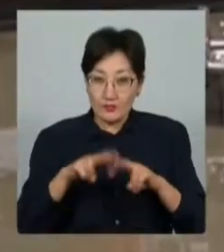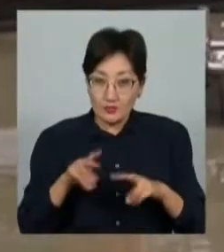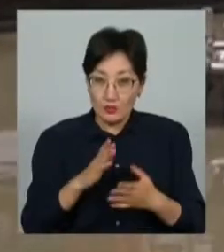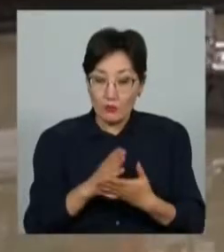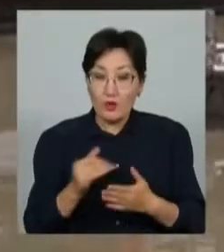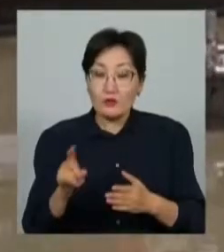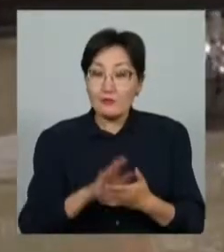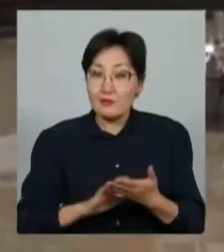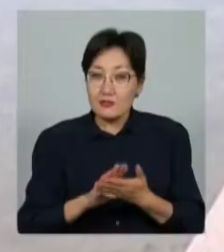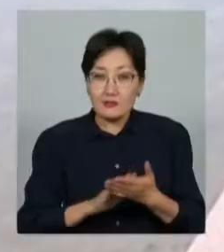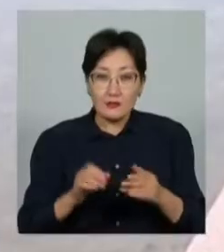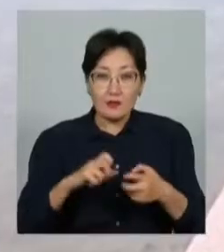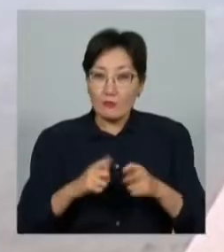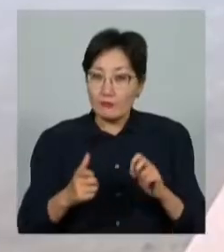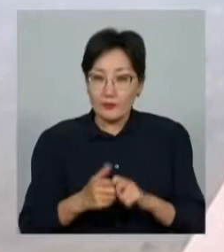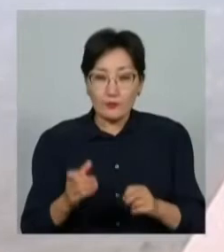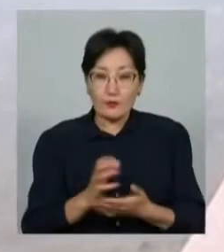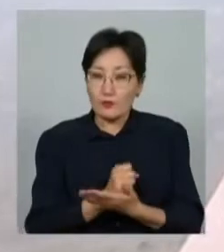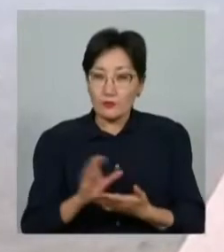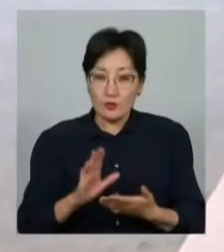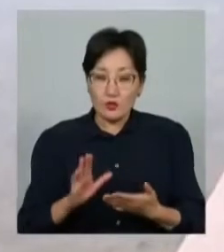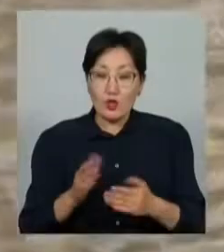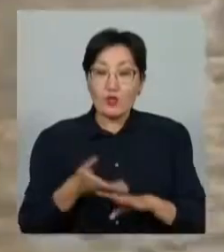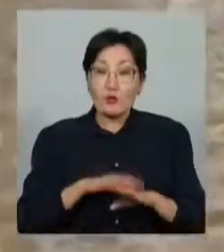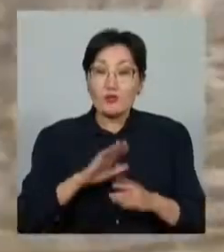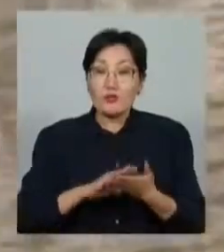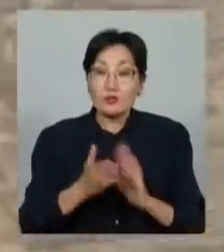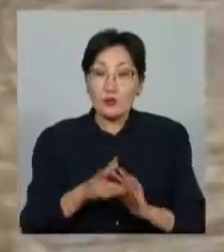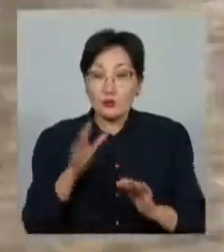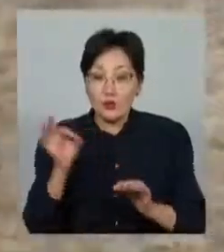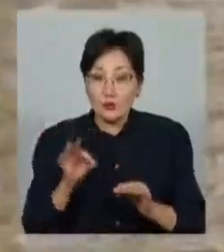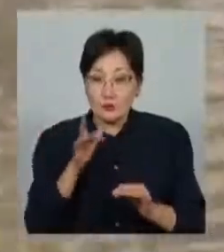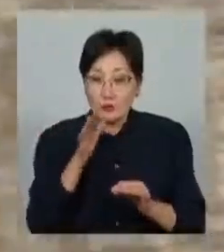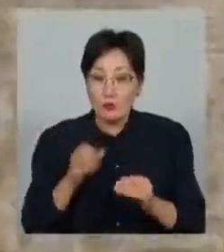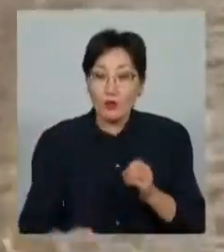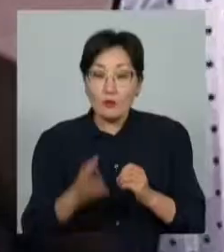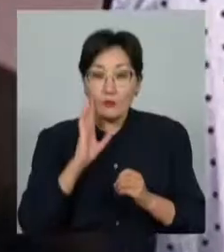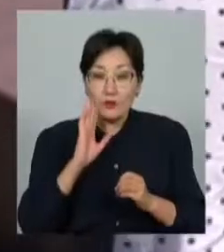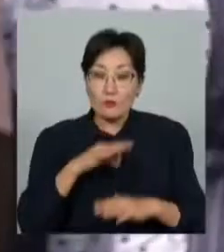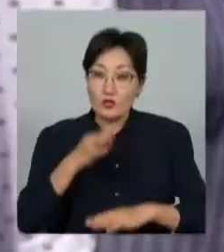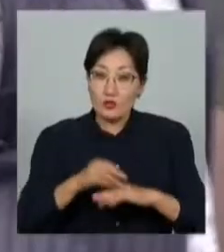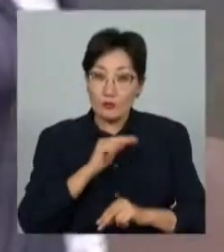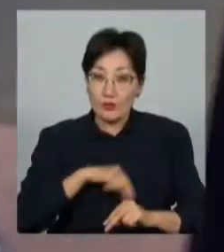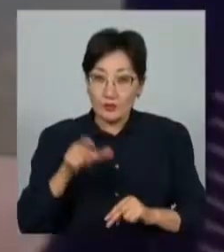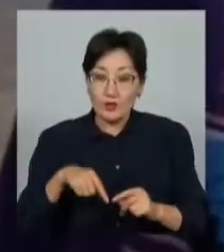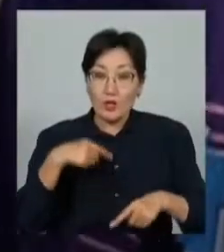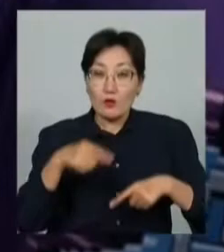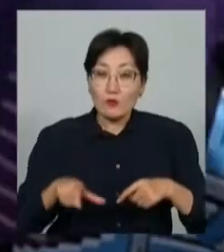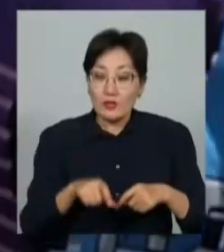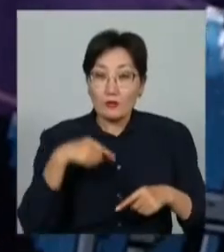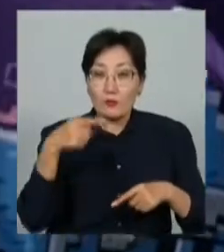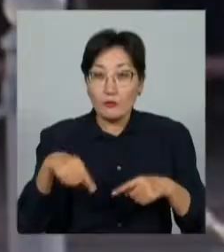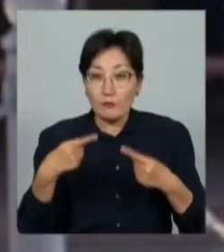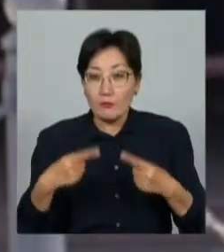тексерілген. Ол кезде ешқандай ақау белгілері байқалмаған. Төтенше жағдай болған уақытта фонтанға жауапты қызметкер жолдың арғы бетіндегі